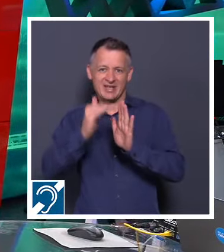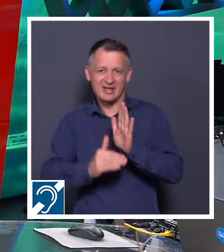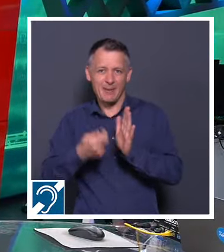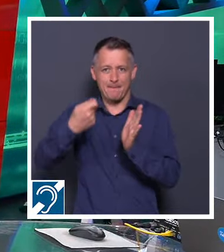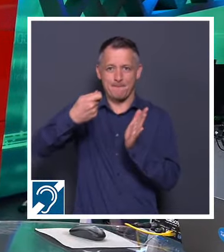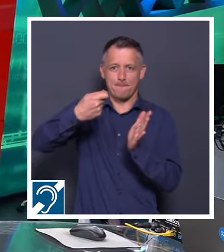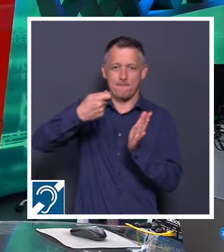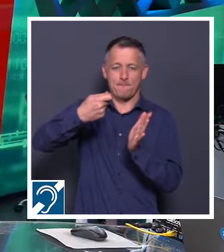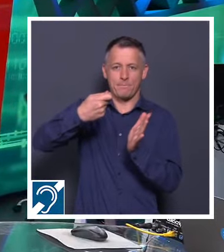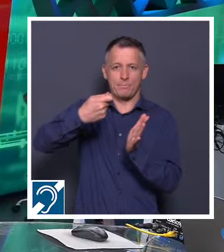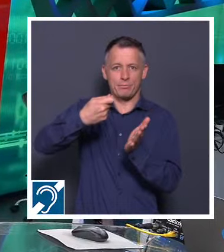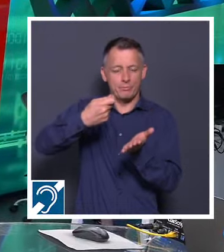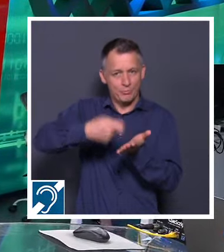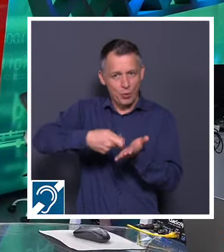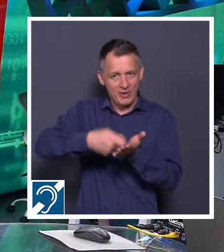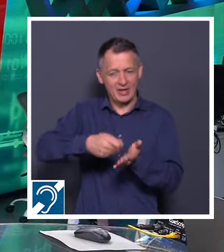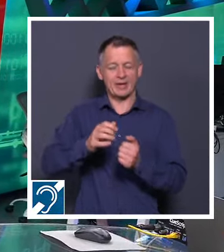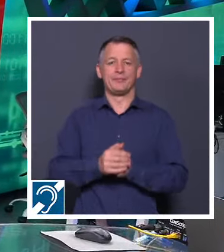cumpărare. Adică,